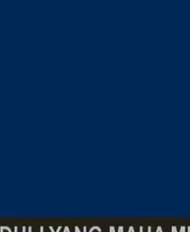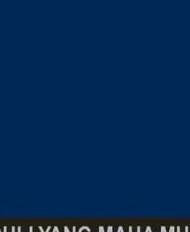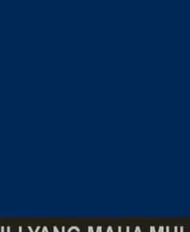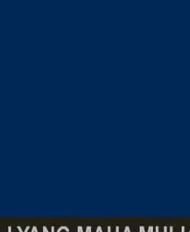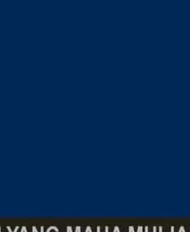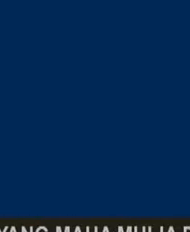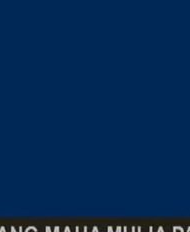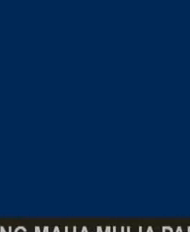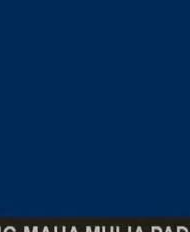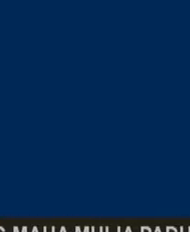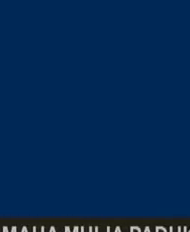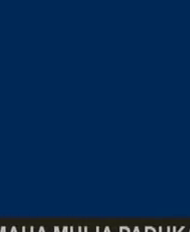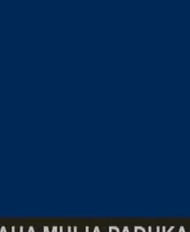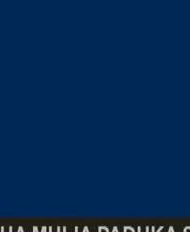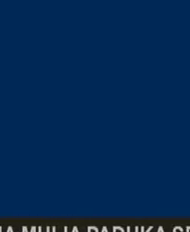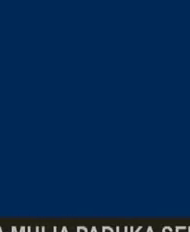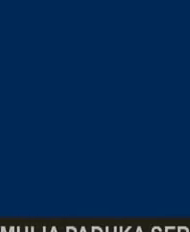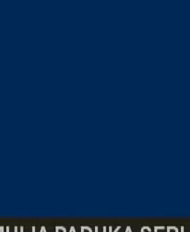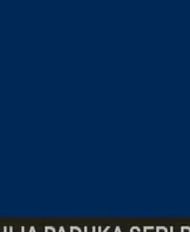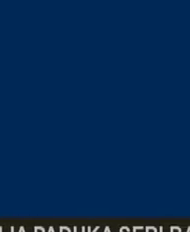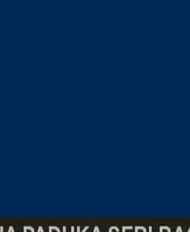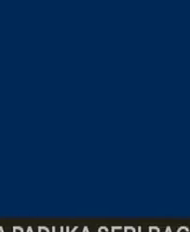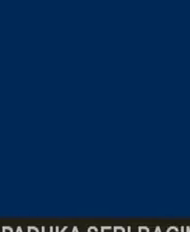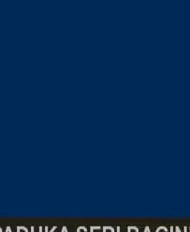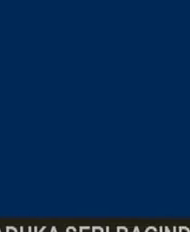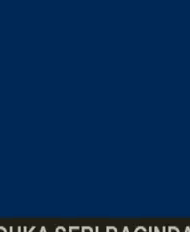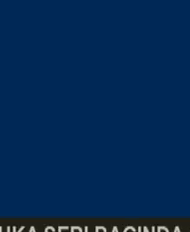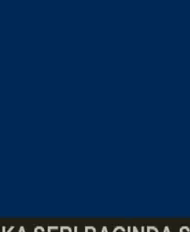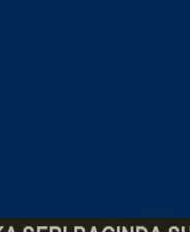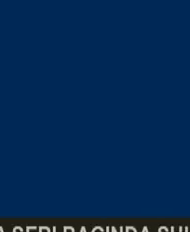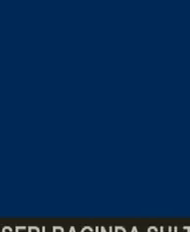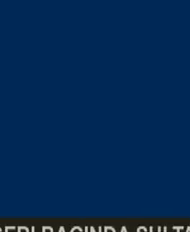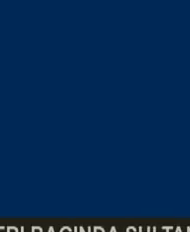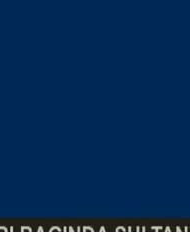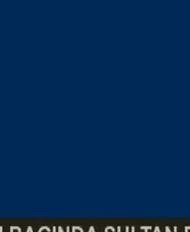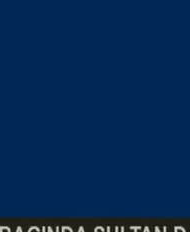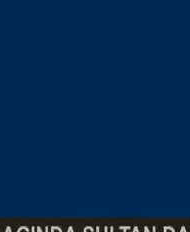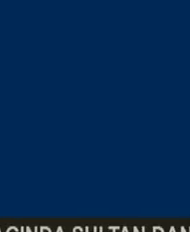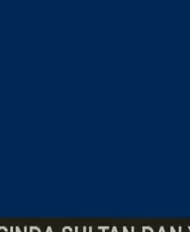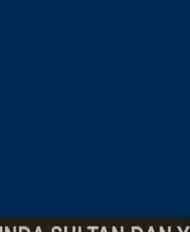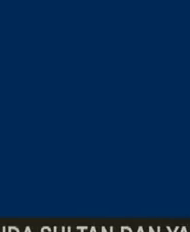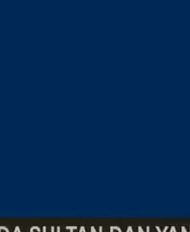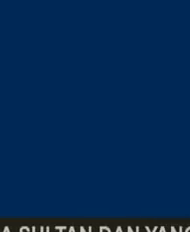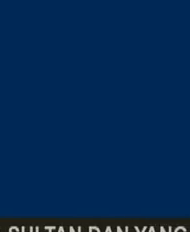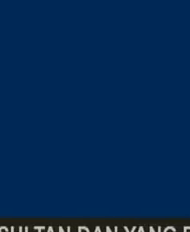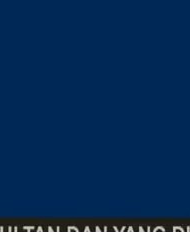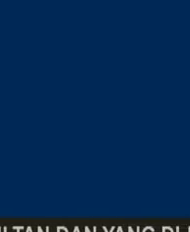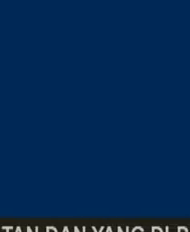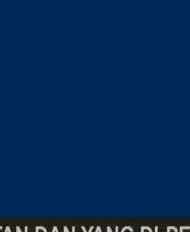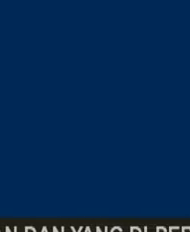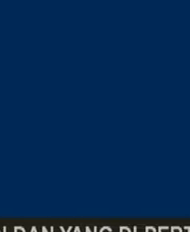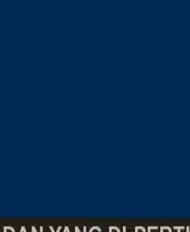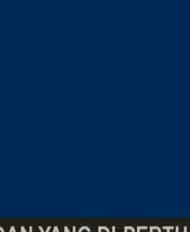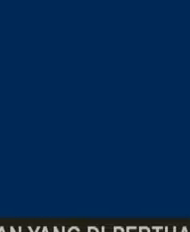Hai Kementerian Kesehatan dalam siaran Akbarnya memadamkan 667c baharu jangkitan fortnite.inf